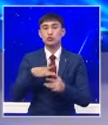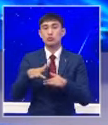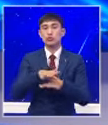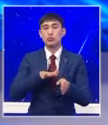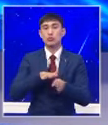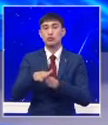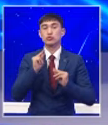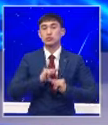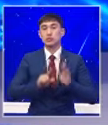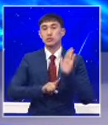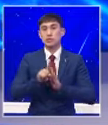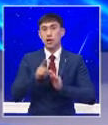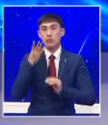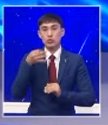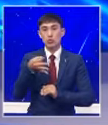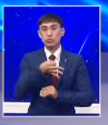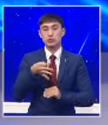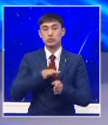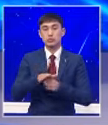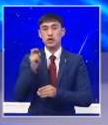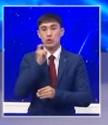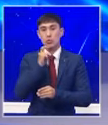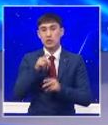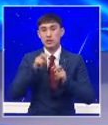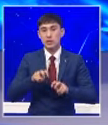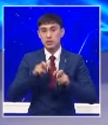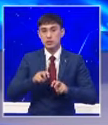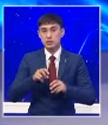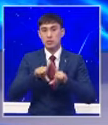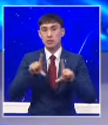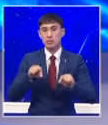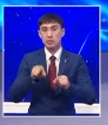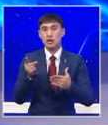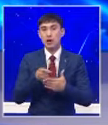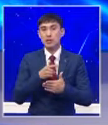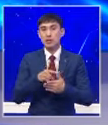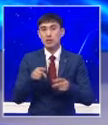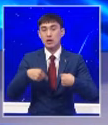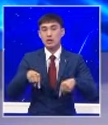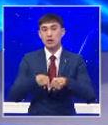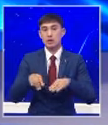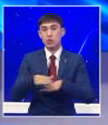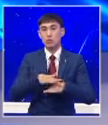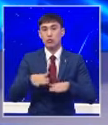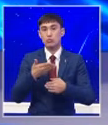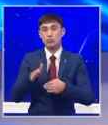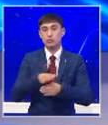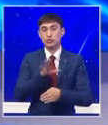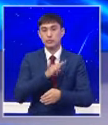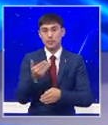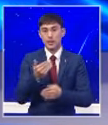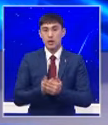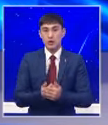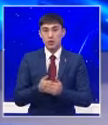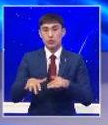өңірі бойынша жұмыс істейді. Алматы облысы бойынша экономикалық тергеп-тексеру департаменті аталған агенттіктің аумақтық бөлімшесі болып